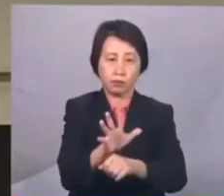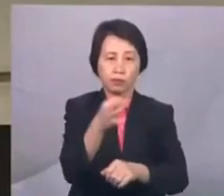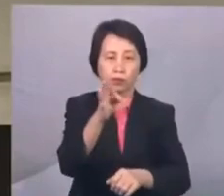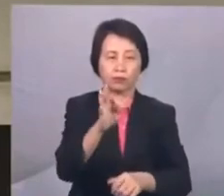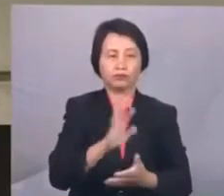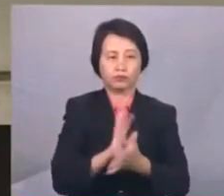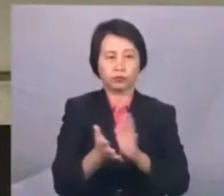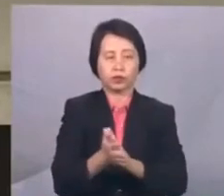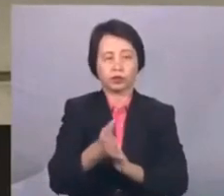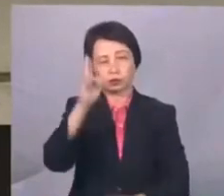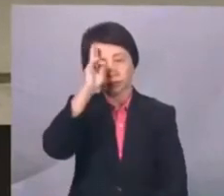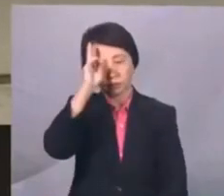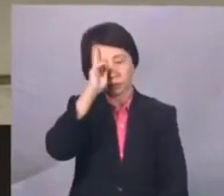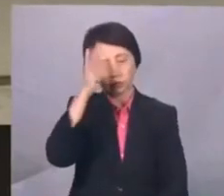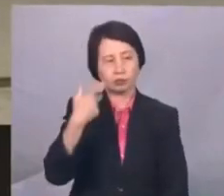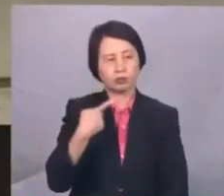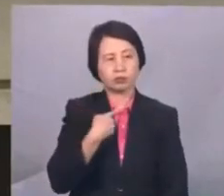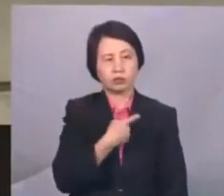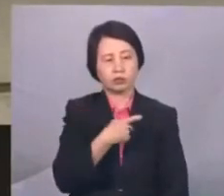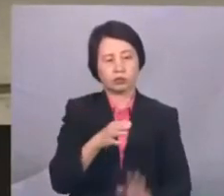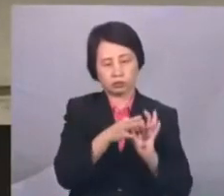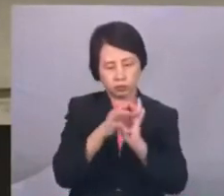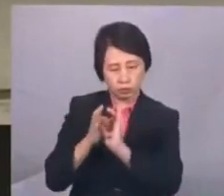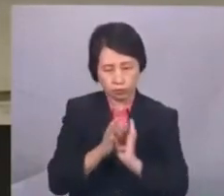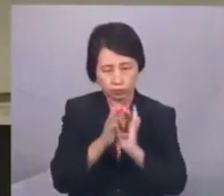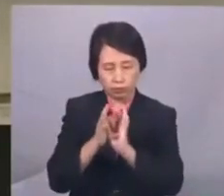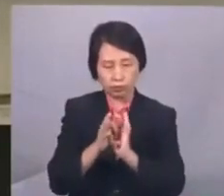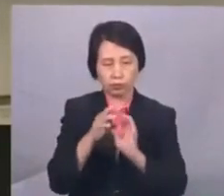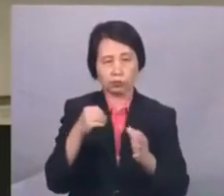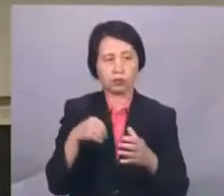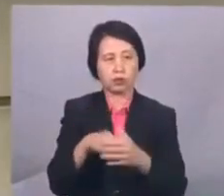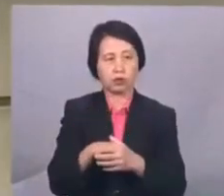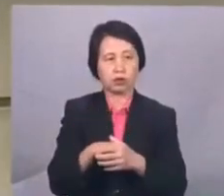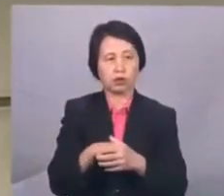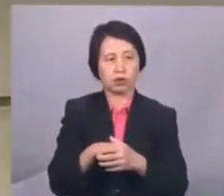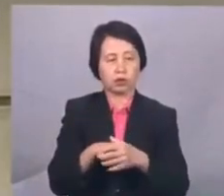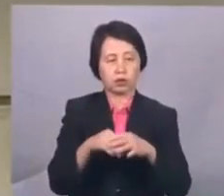jadi kita bekerja sama dalam